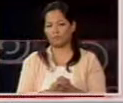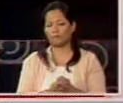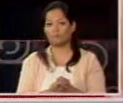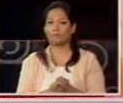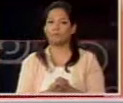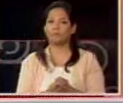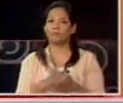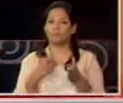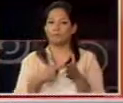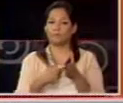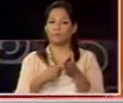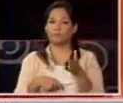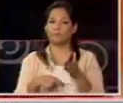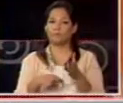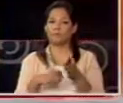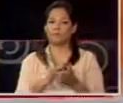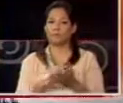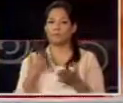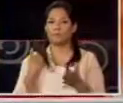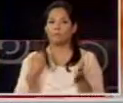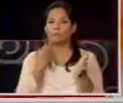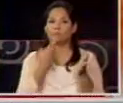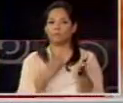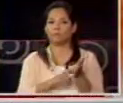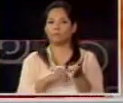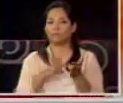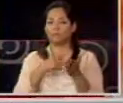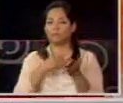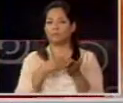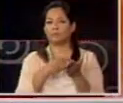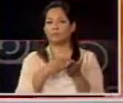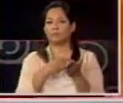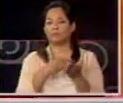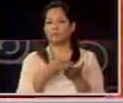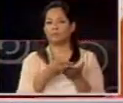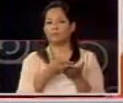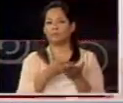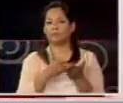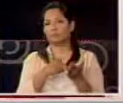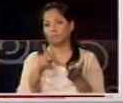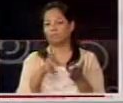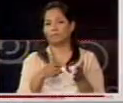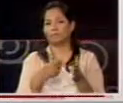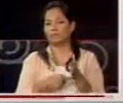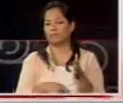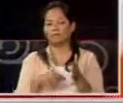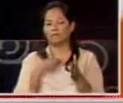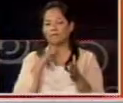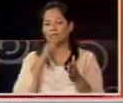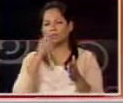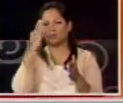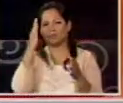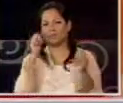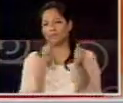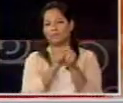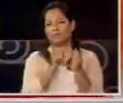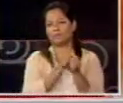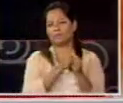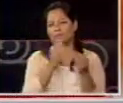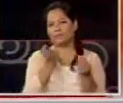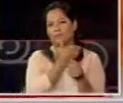Yung taxes ho kasi. May record ba nun? May record. Well, of course, wala tong kinalaman sa impeachment. So it's maybe a question na